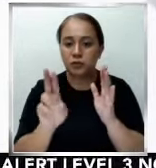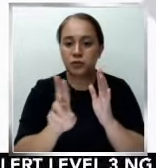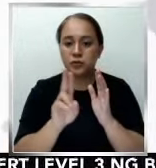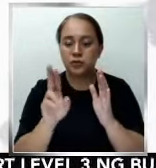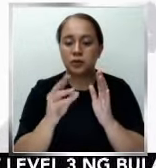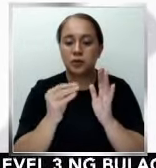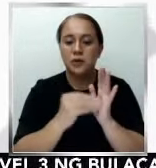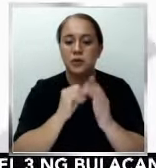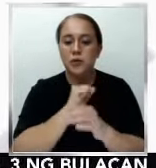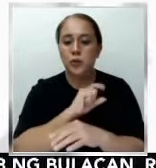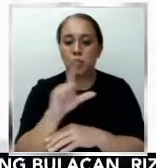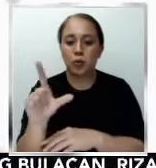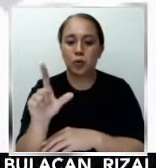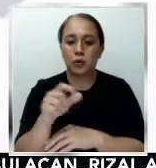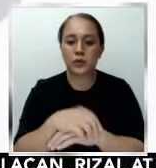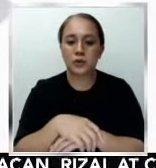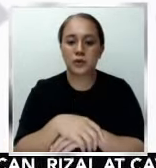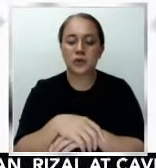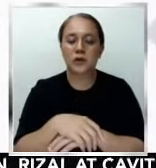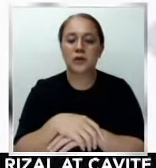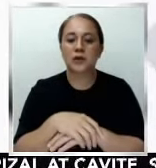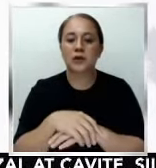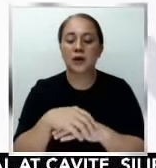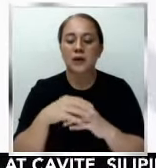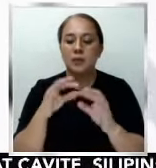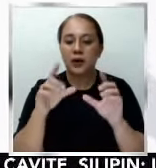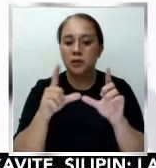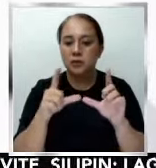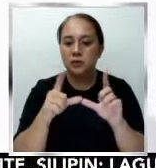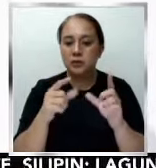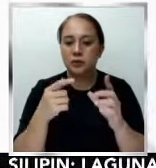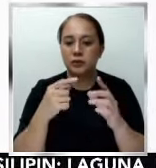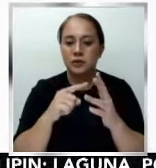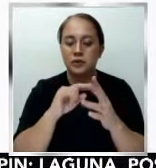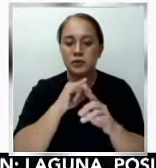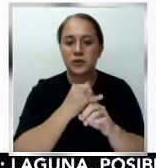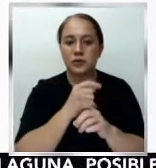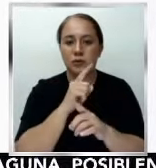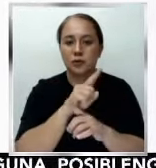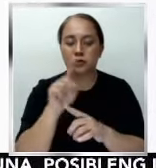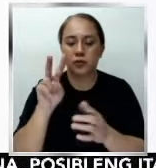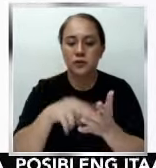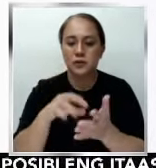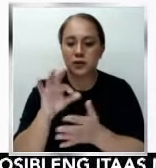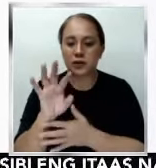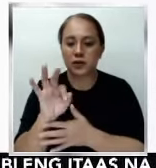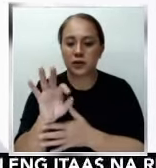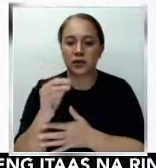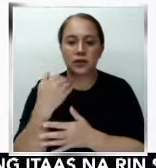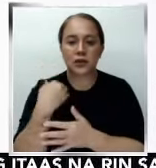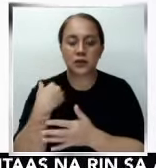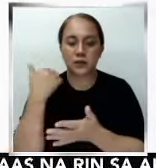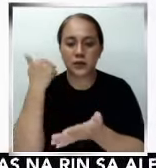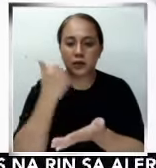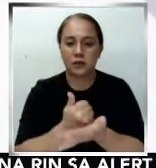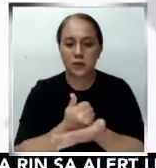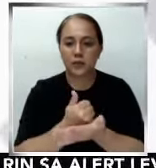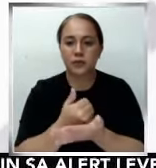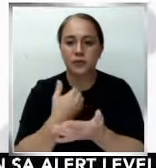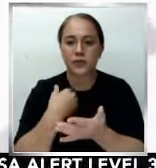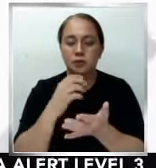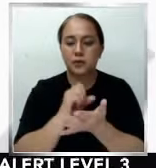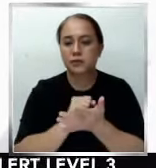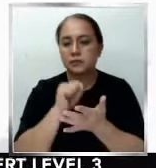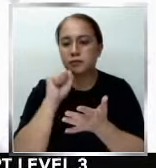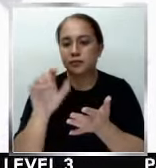lahat ng legislative franchise na inihain mula July 1, 2019 na hindi pa naaprubahan o ibinabasura. Sabi